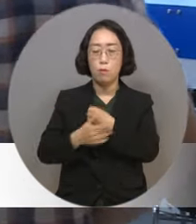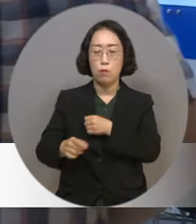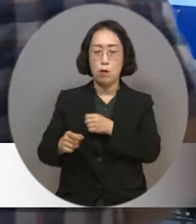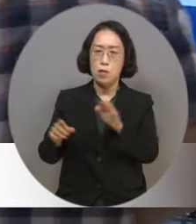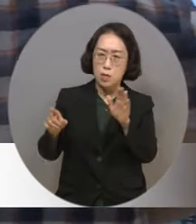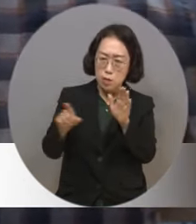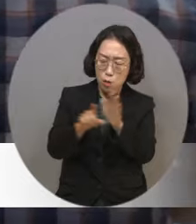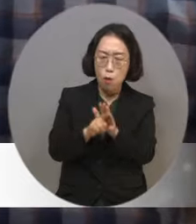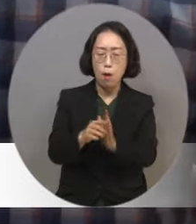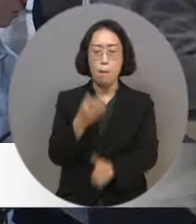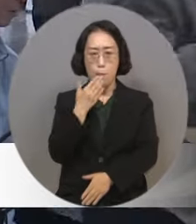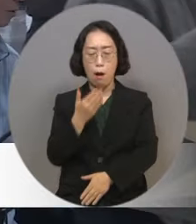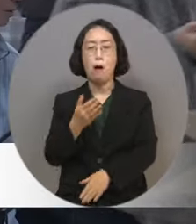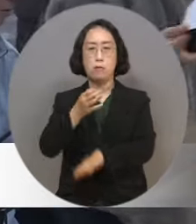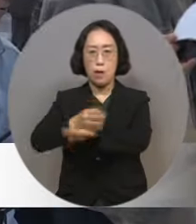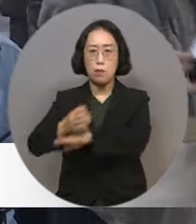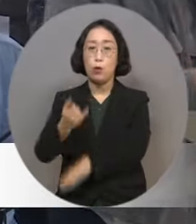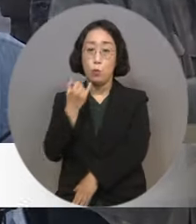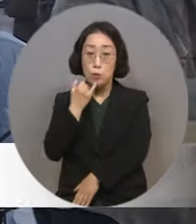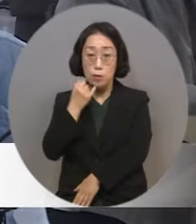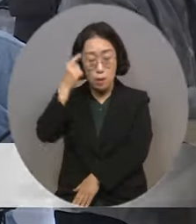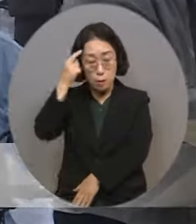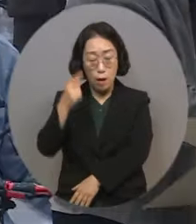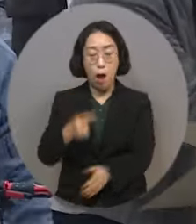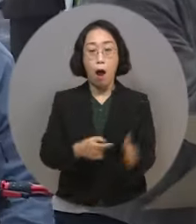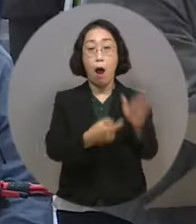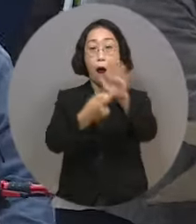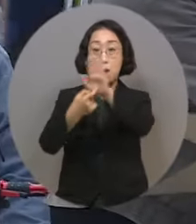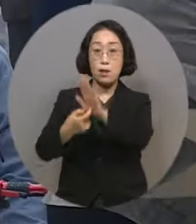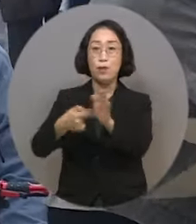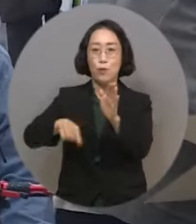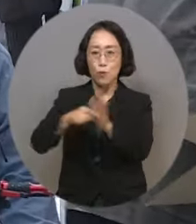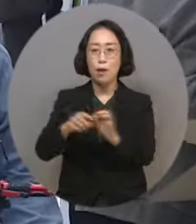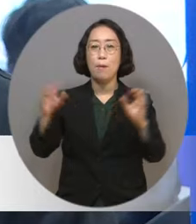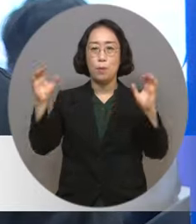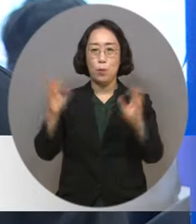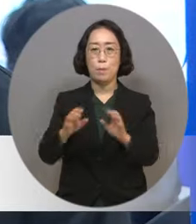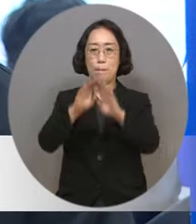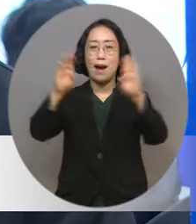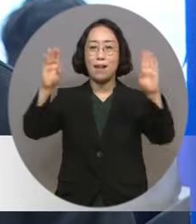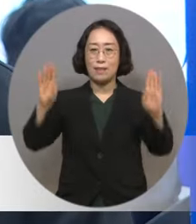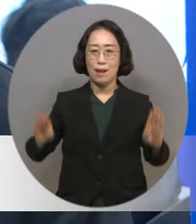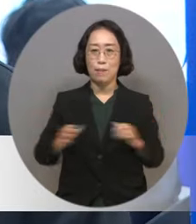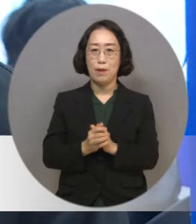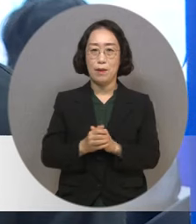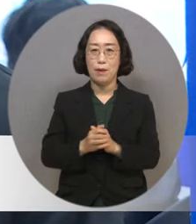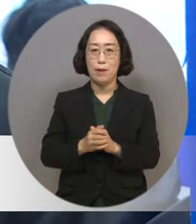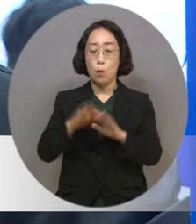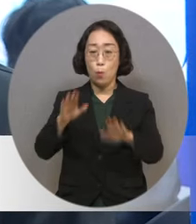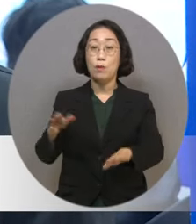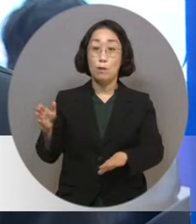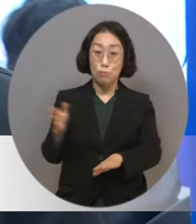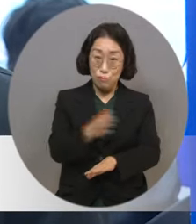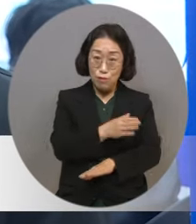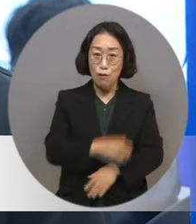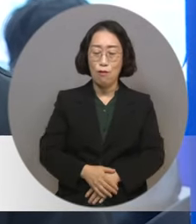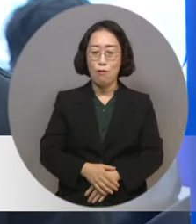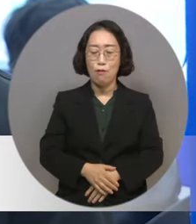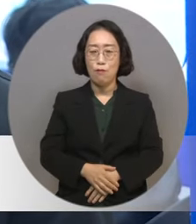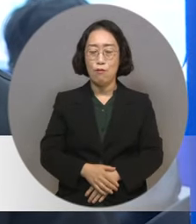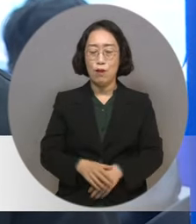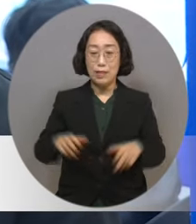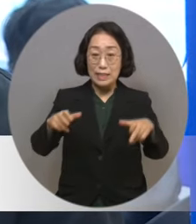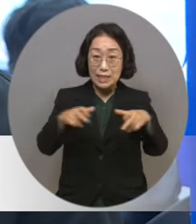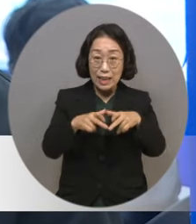구매 담당자들에게 제품의 우수성을 알리고자 마련된 자리입니다. 이번 박람회를 기점으로 다양한